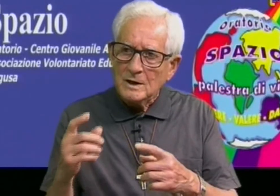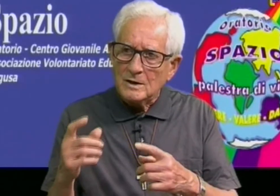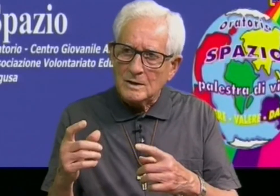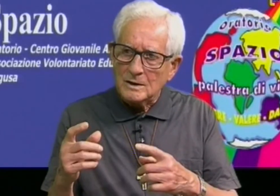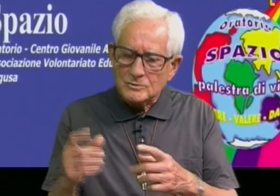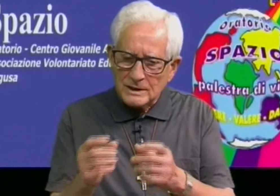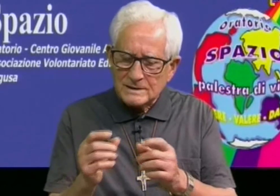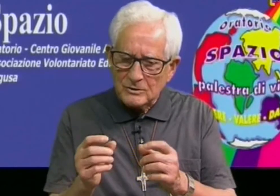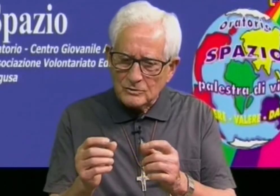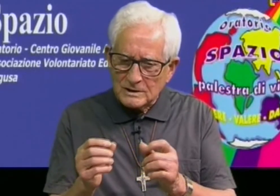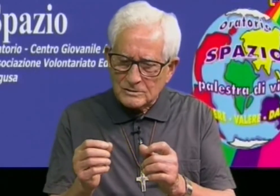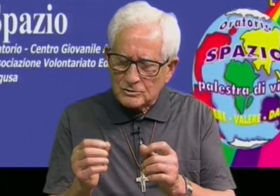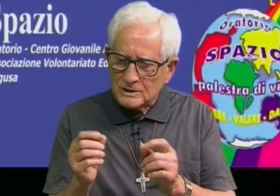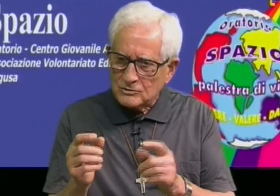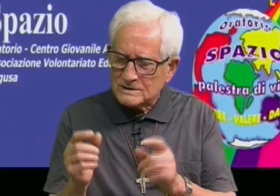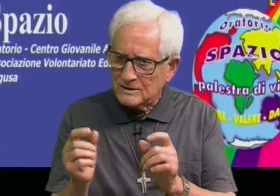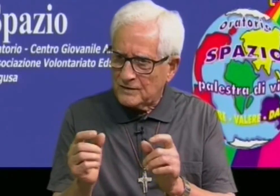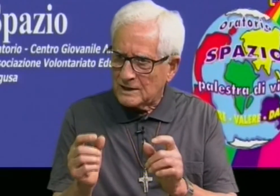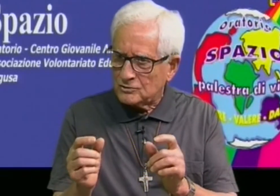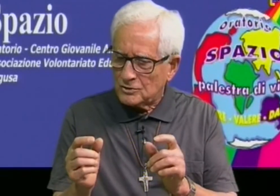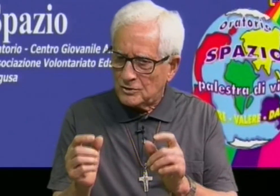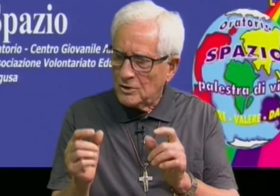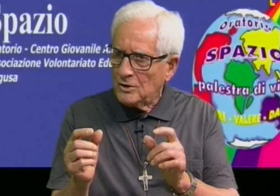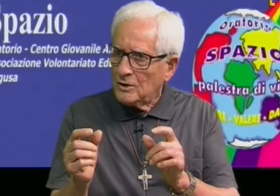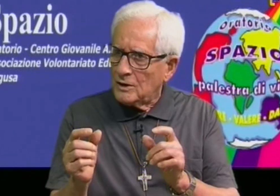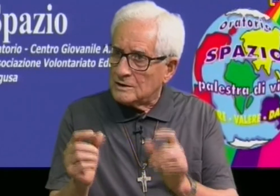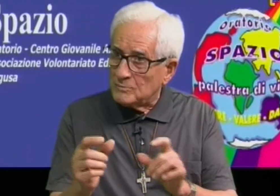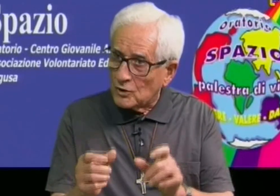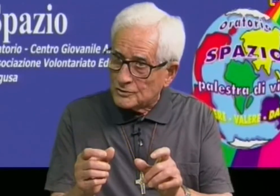vero. Cioè non soltanto il significato